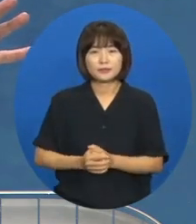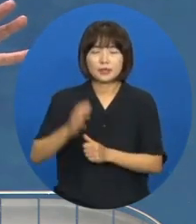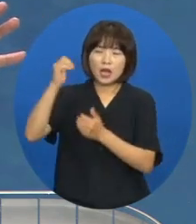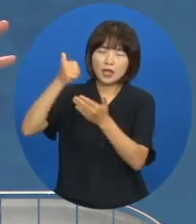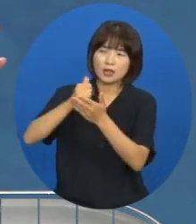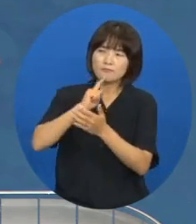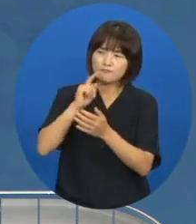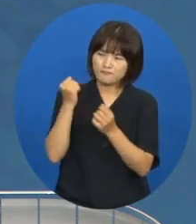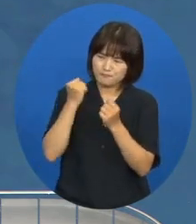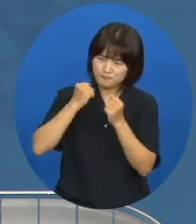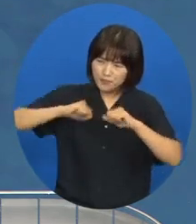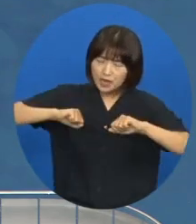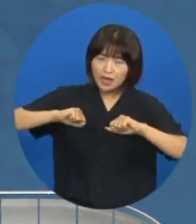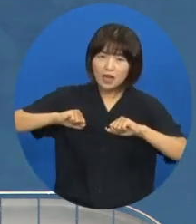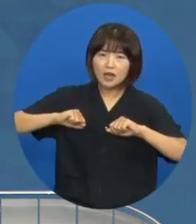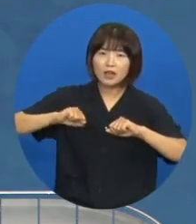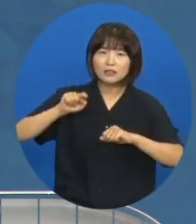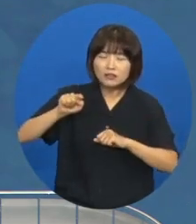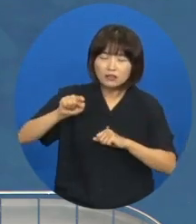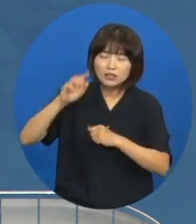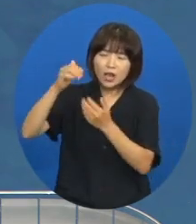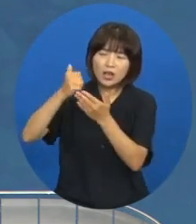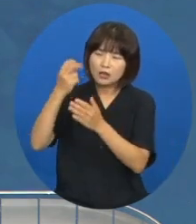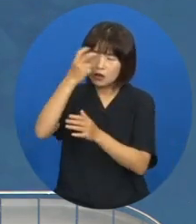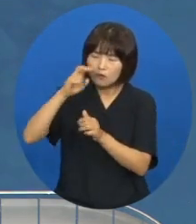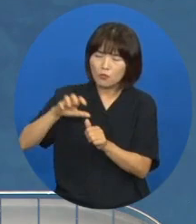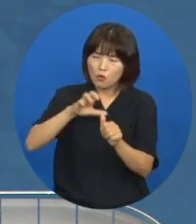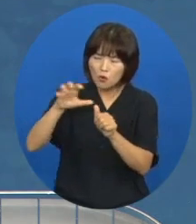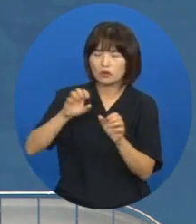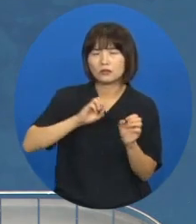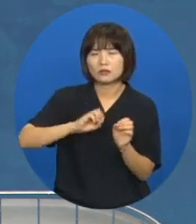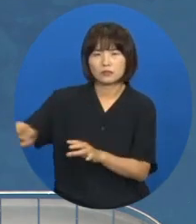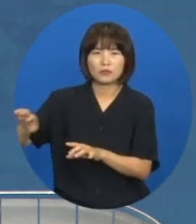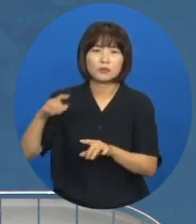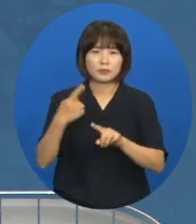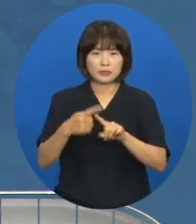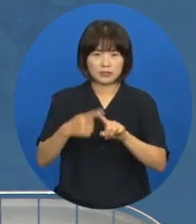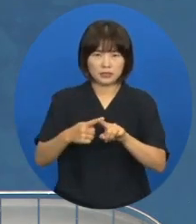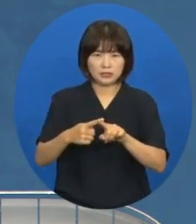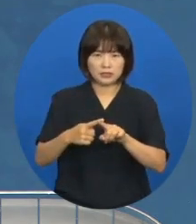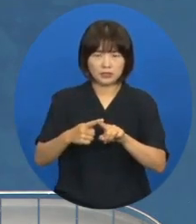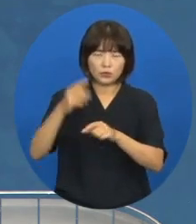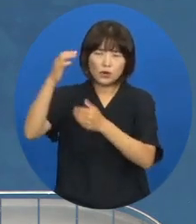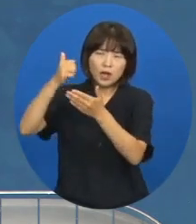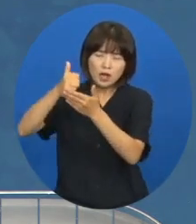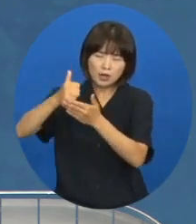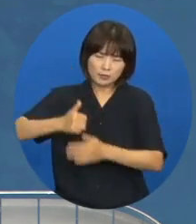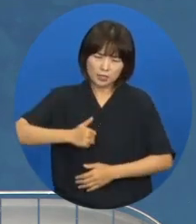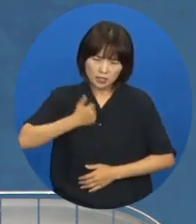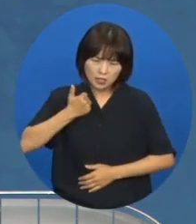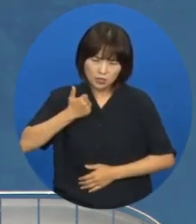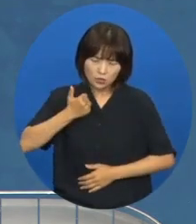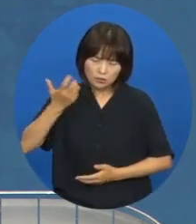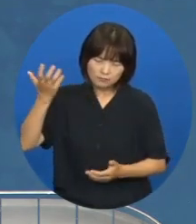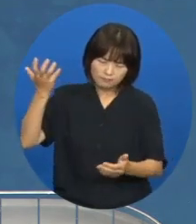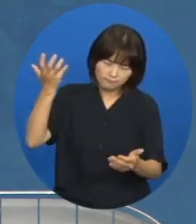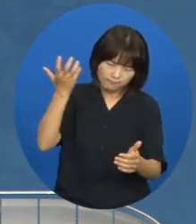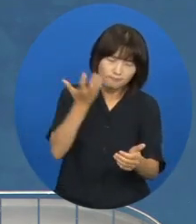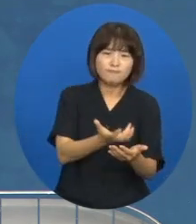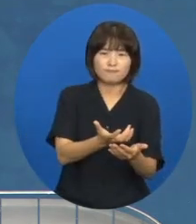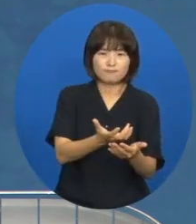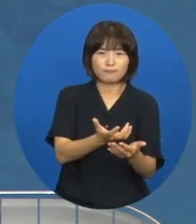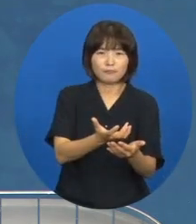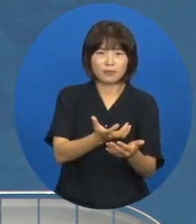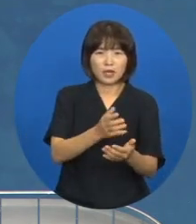일은 하나님의 보호하심을 완전히 잃어버린 거예요. 게다가 하나님의 진노가 그들 위에 임해요.